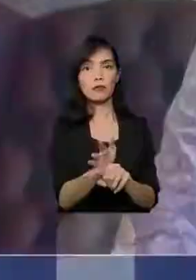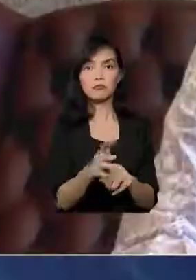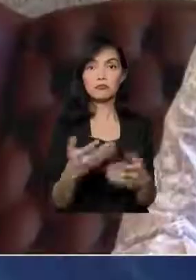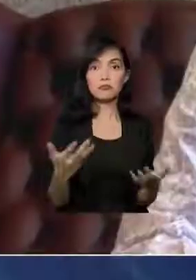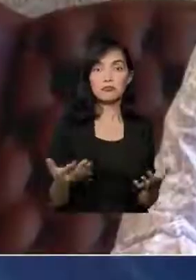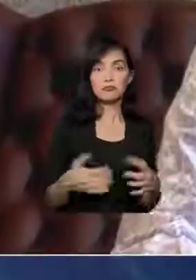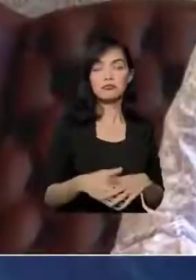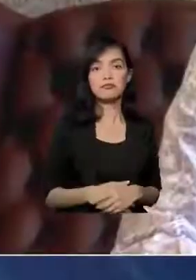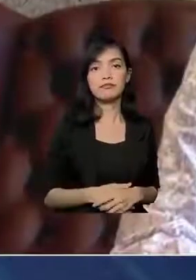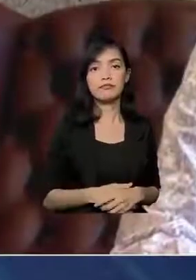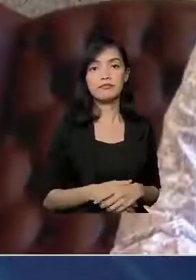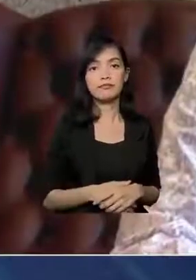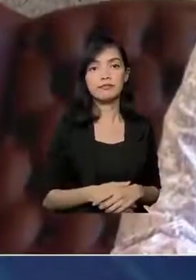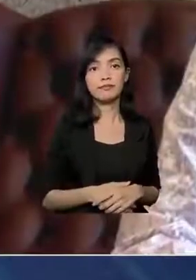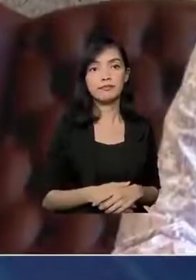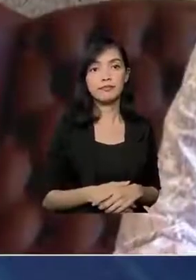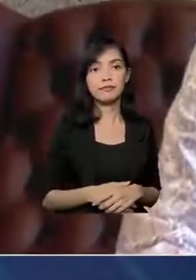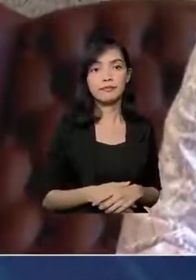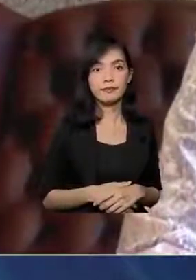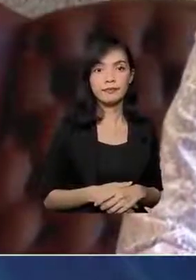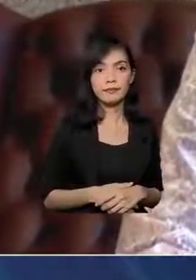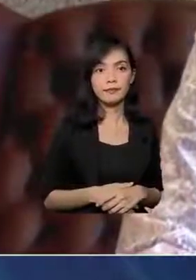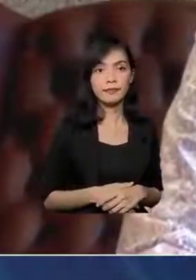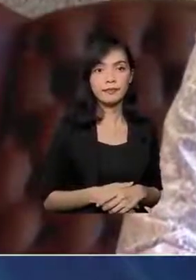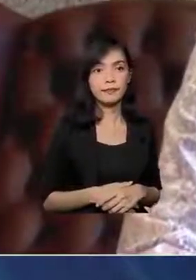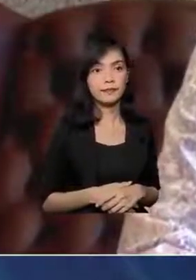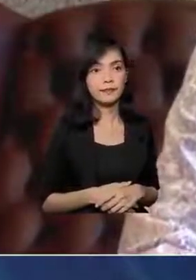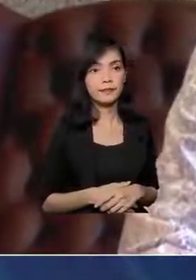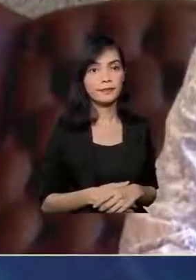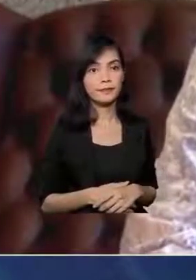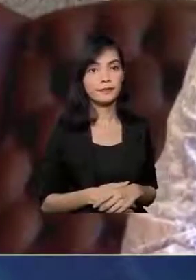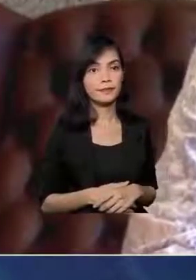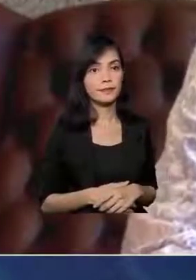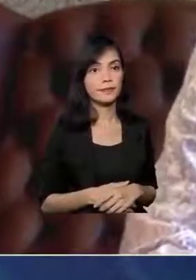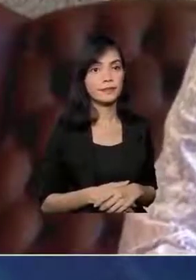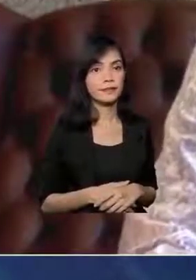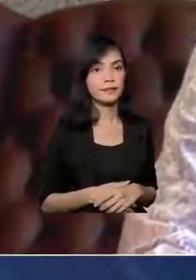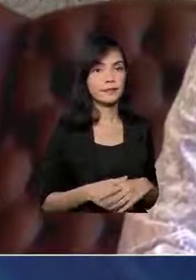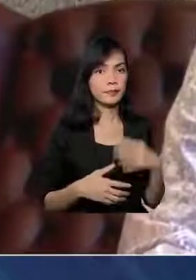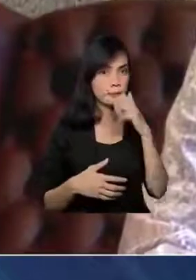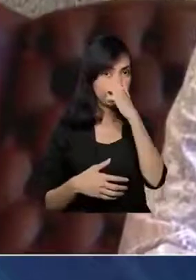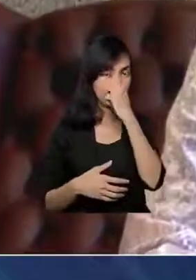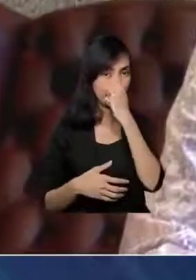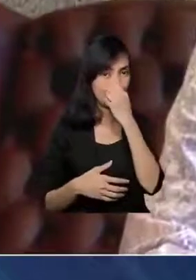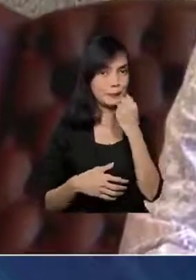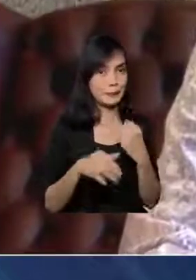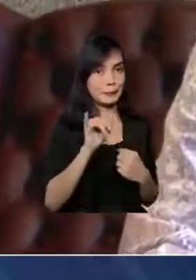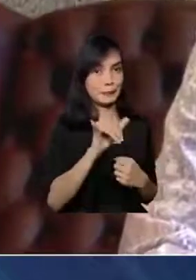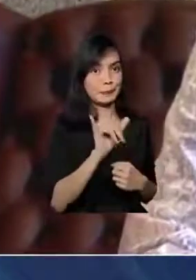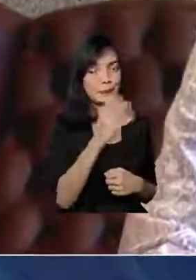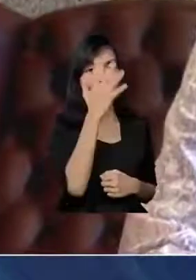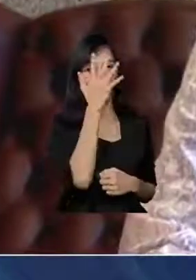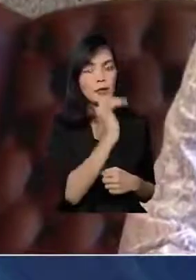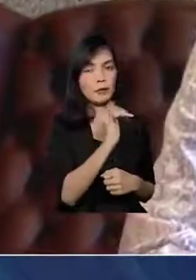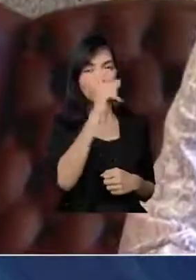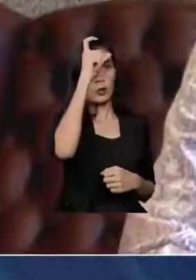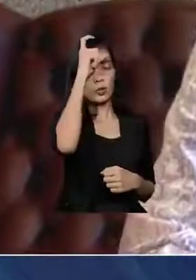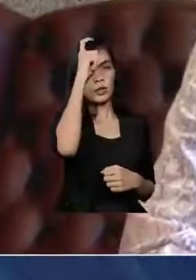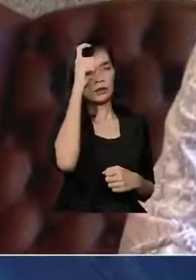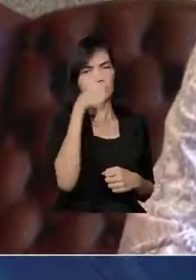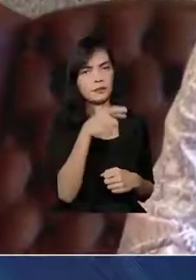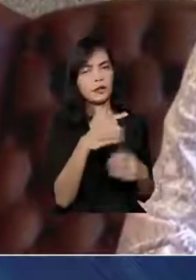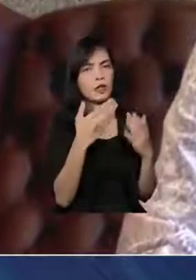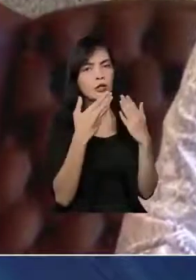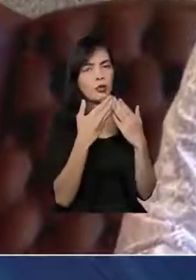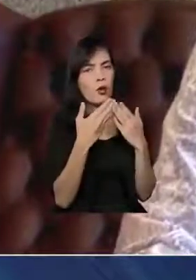tiap Oh ya Ah Samalah kira-kira dengan Ki atur juga salatnya